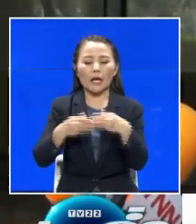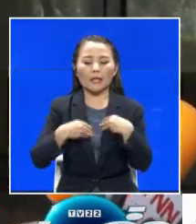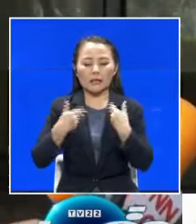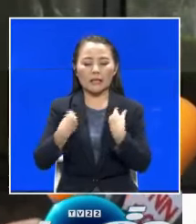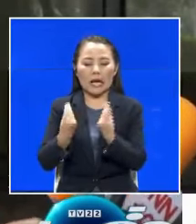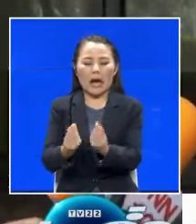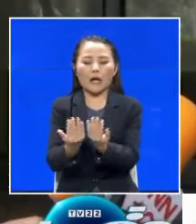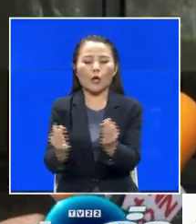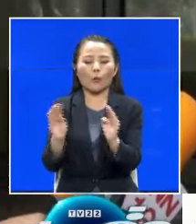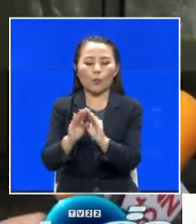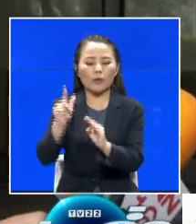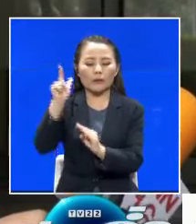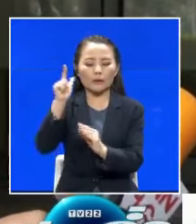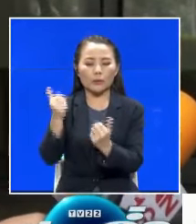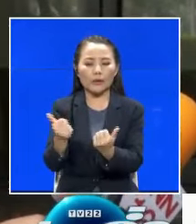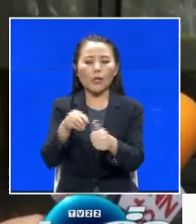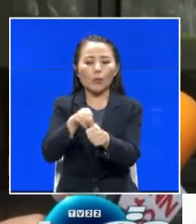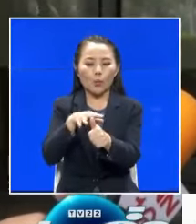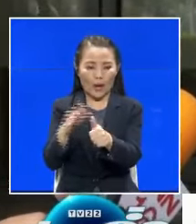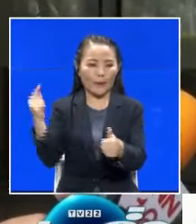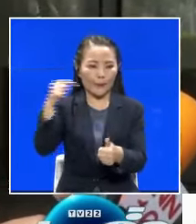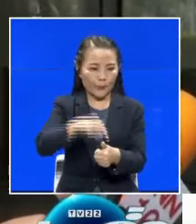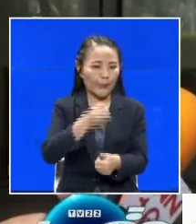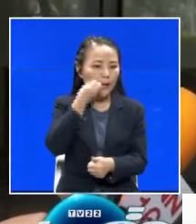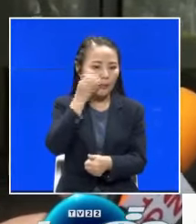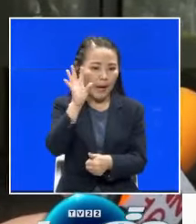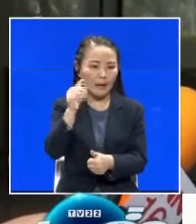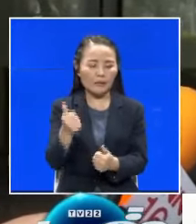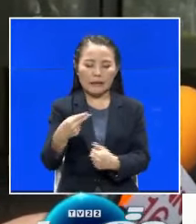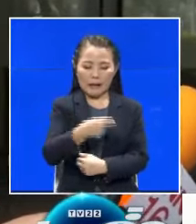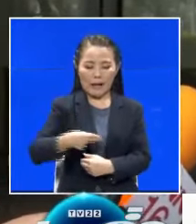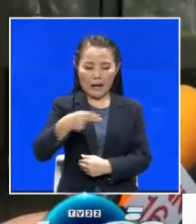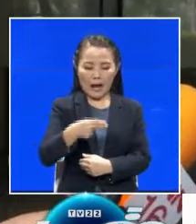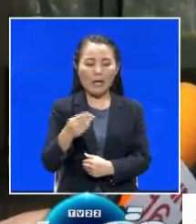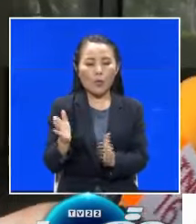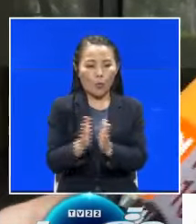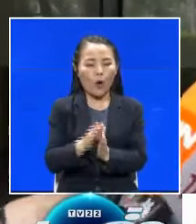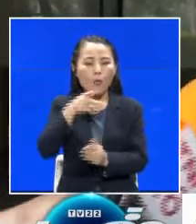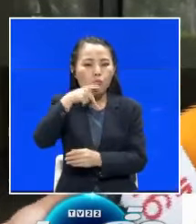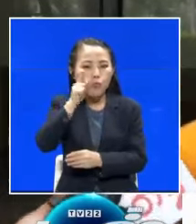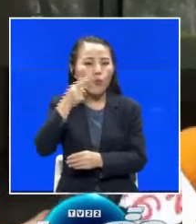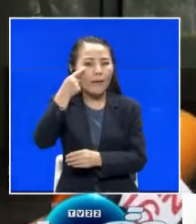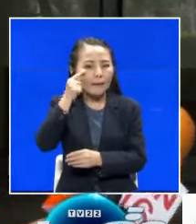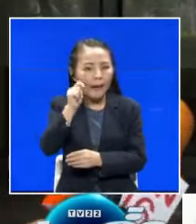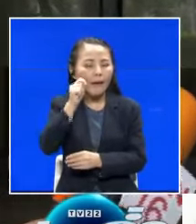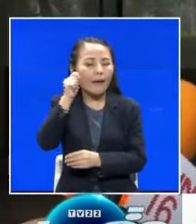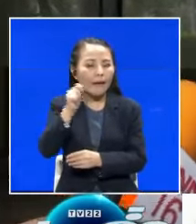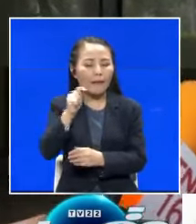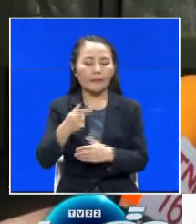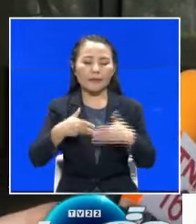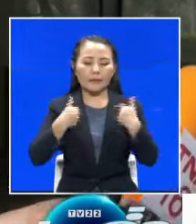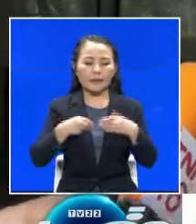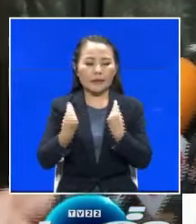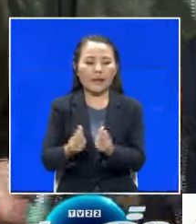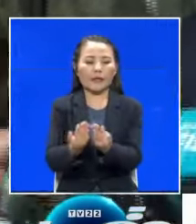ตรที่ในวันนี้ผู้นำครอบครัวได้กลับบ้านโดยเฉพาะหลานๆค่ะที่ได้อยู่กับคุณปู่คุณตาก็ขอแสดงความยิน